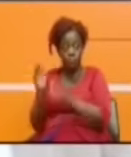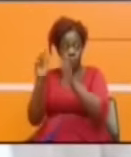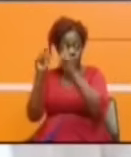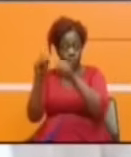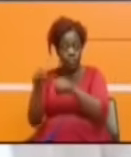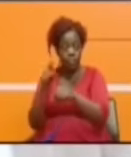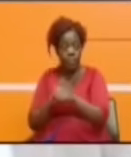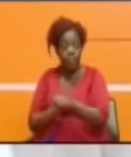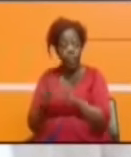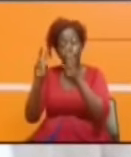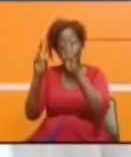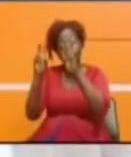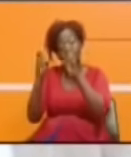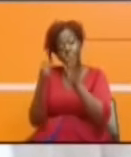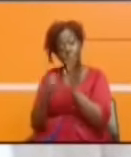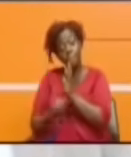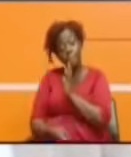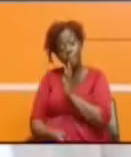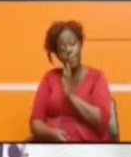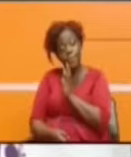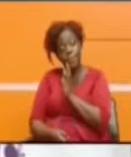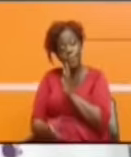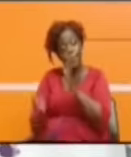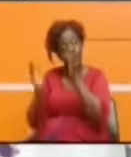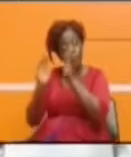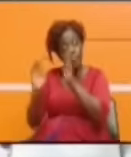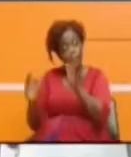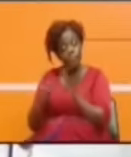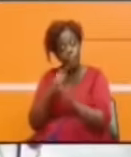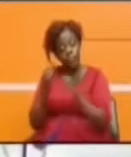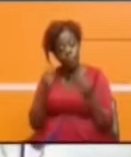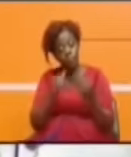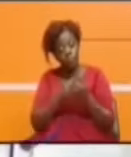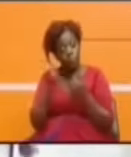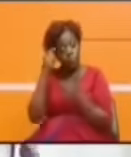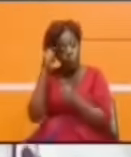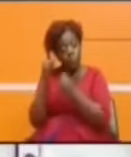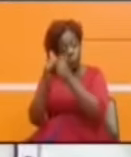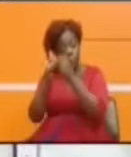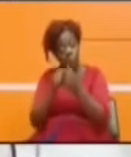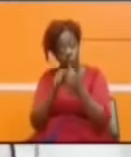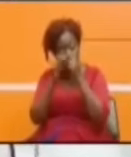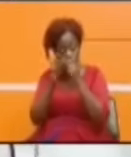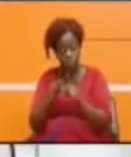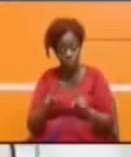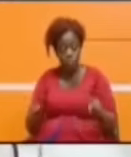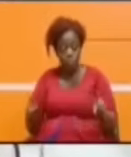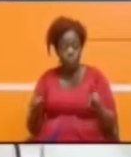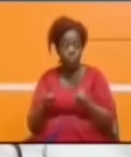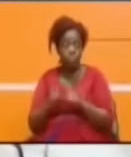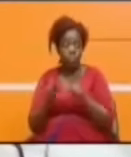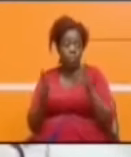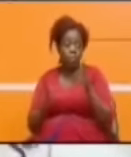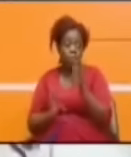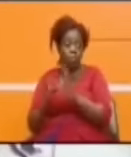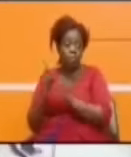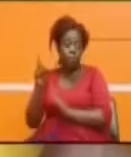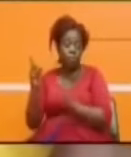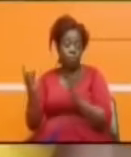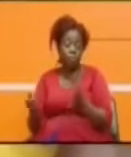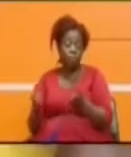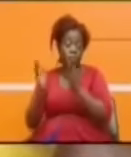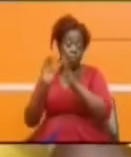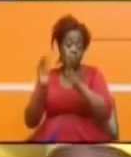guno bitambulidde ku mulamwa ogugamba nti okujaguza abo abaalwanirira obumu obutebenkevu emirembe n'enkulaakulana